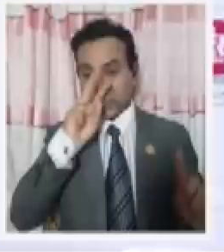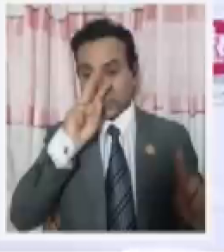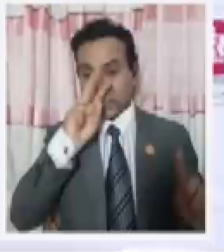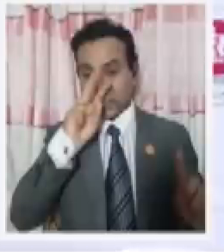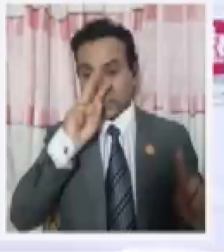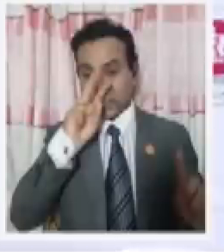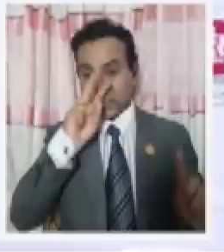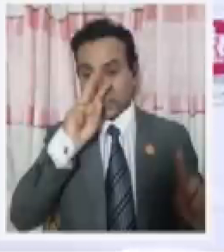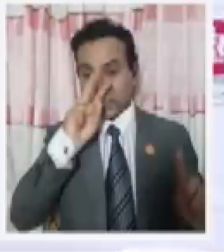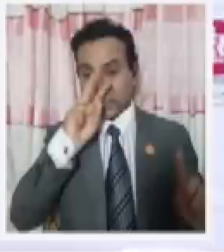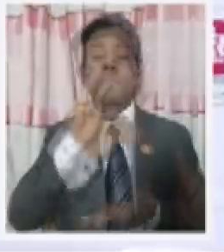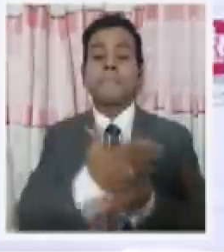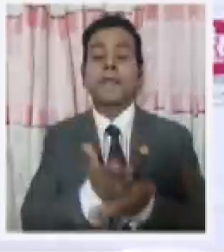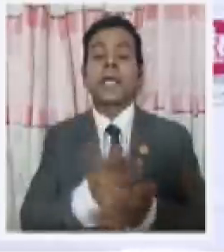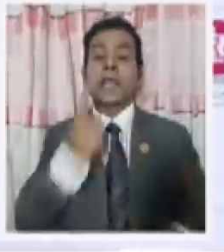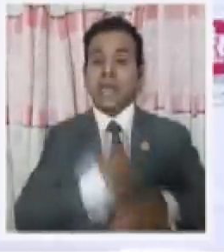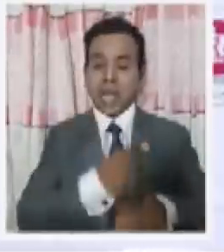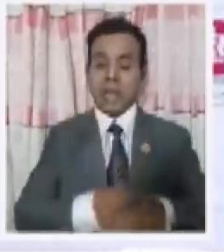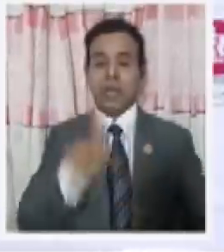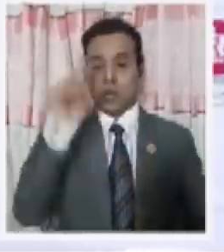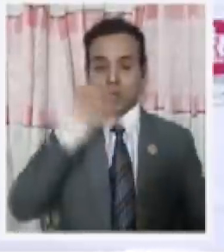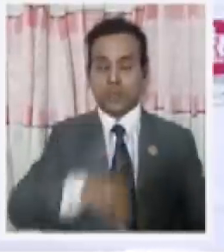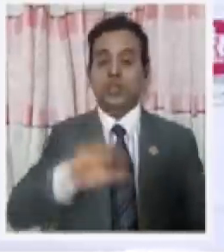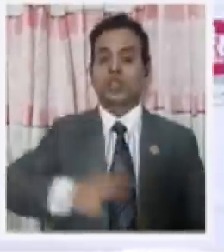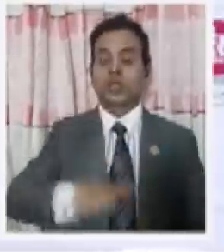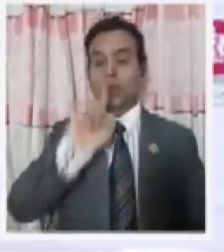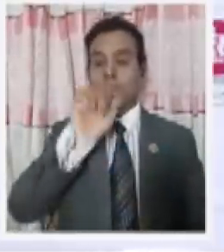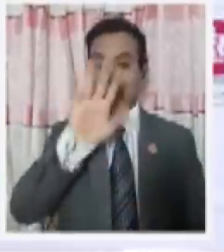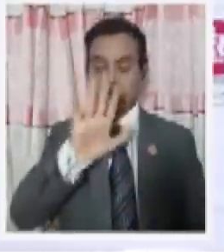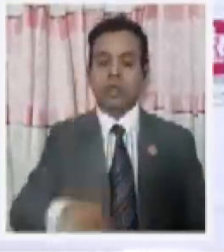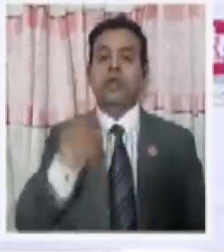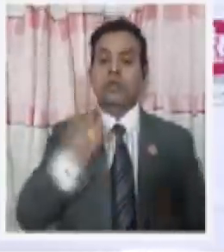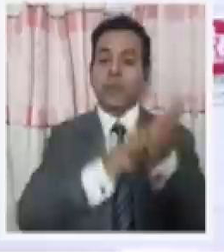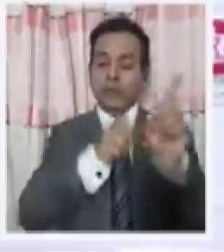এ পর্যন্ত বিভাগওয়ারি মৃত্যুর সংখ্যা পাওয়া গেছে ঢাকা বিভাগে